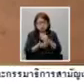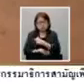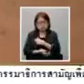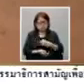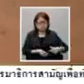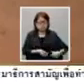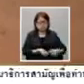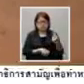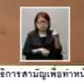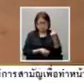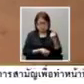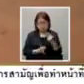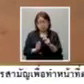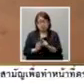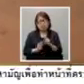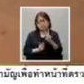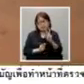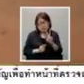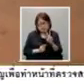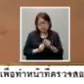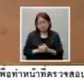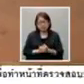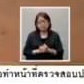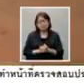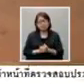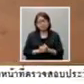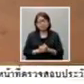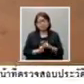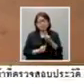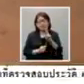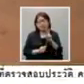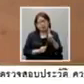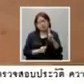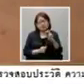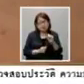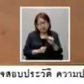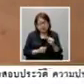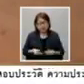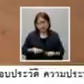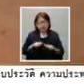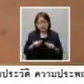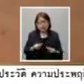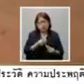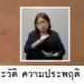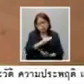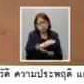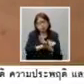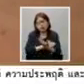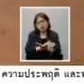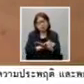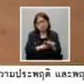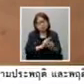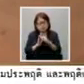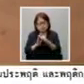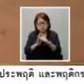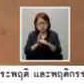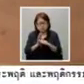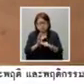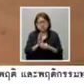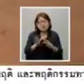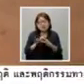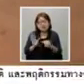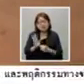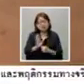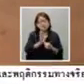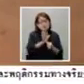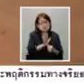นะครับ3สภาผู้แทนราษฎรได้เปิดให้มีโอกาสยื่นยติอภิปรายทั่วไปเพื่อซักถ